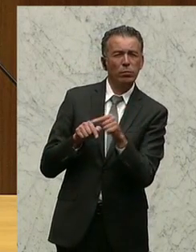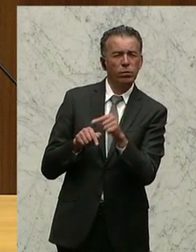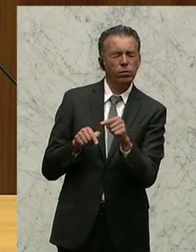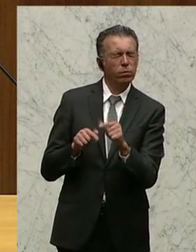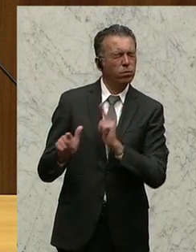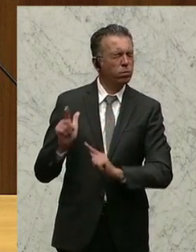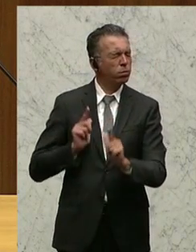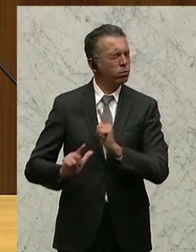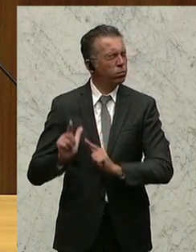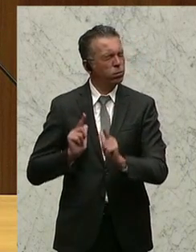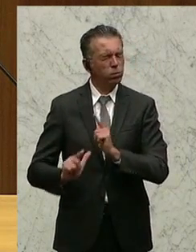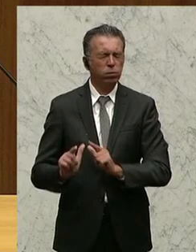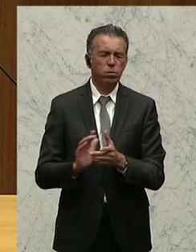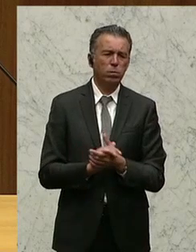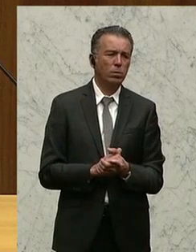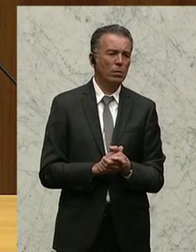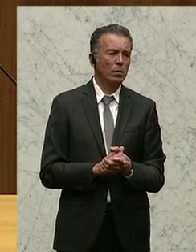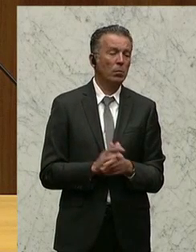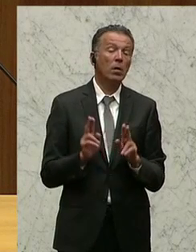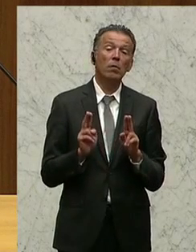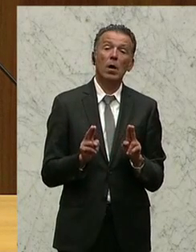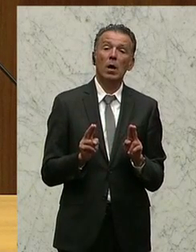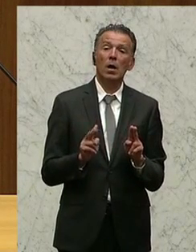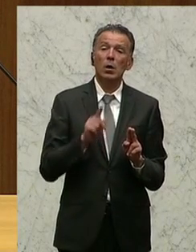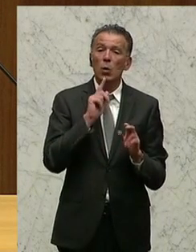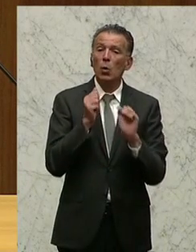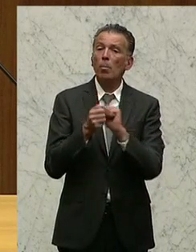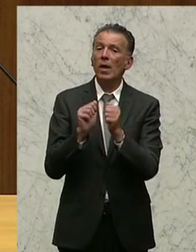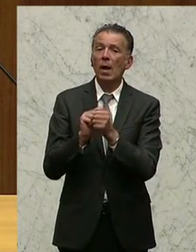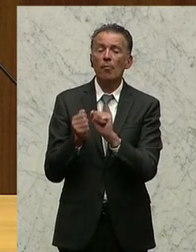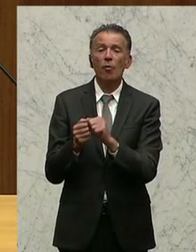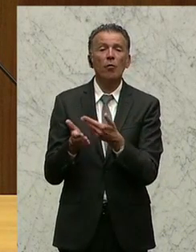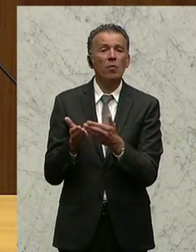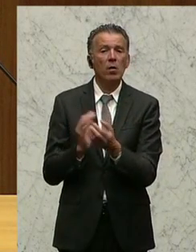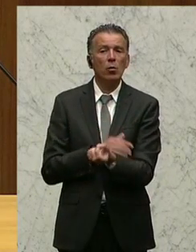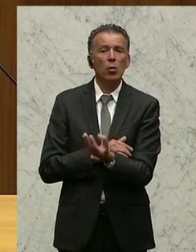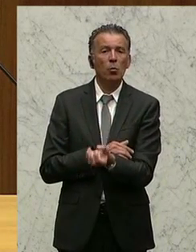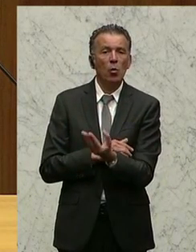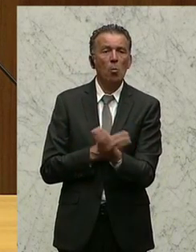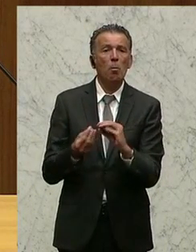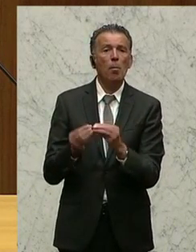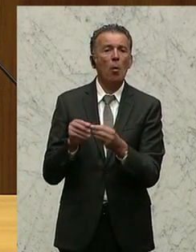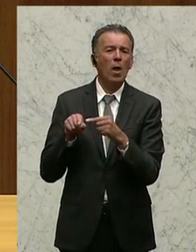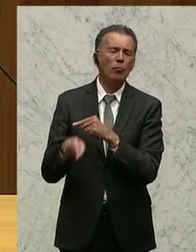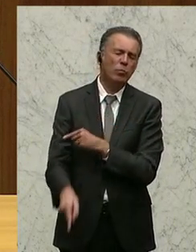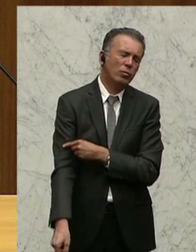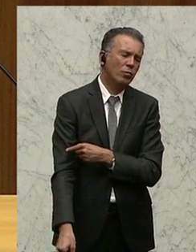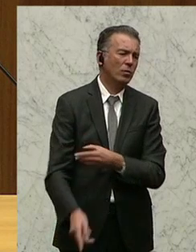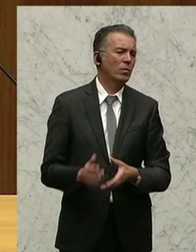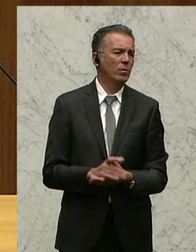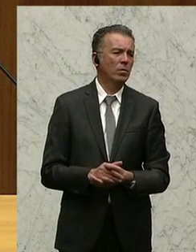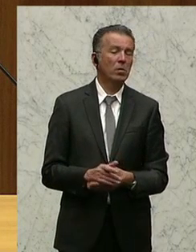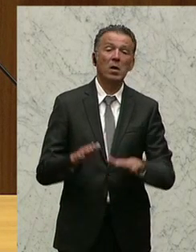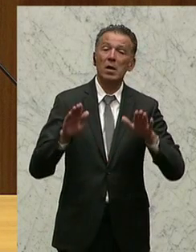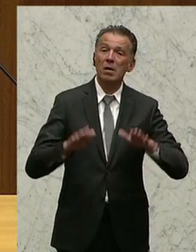sie durchmachen. Aber in Wahrheit ist es nur die Bekämpfung eines Symptoms, denn das Problem liegt viel tiefer. Solange